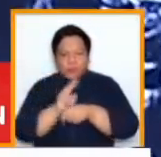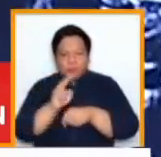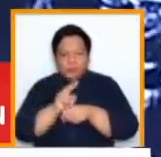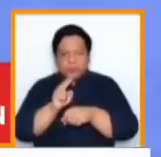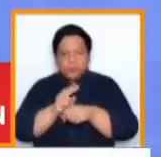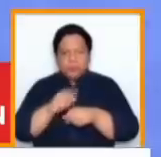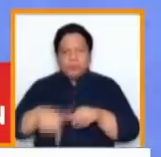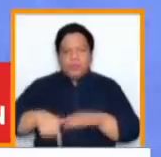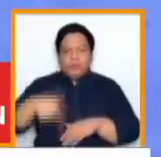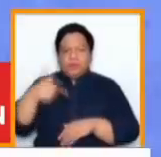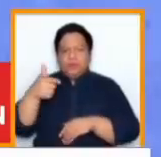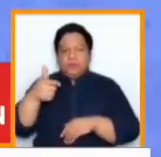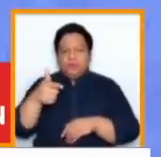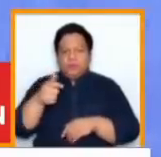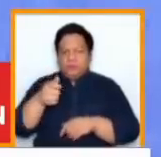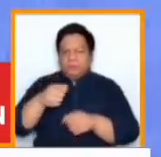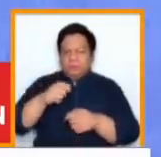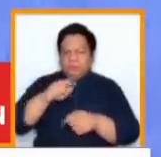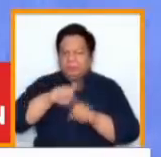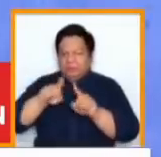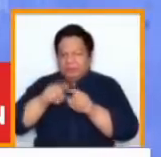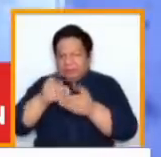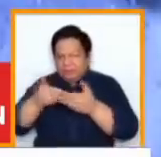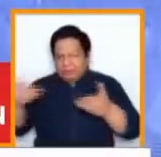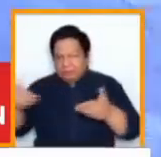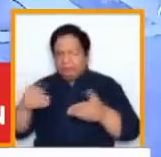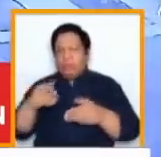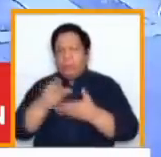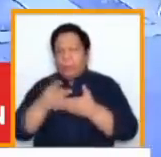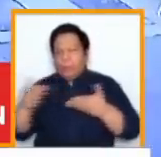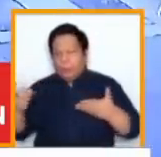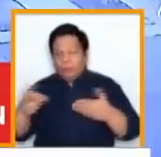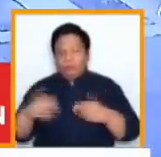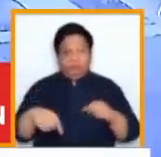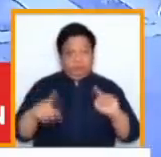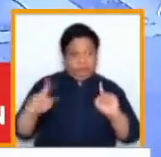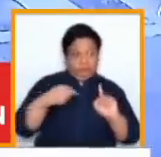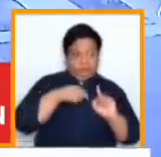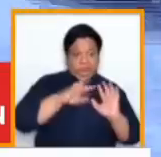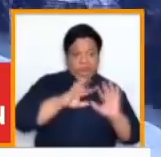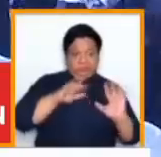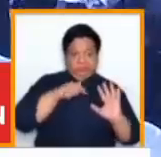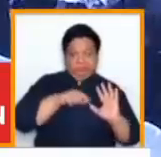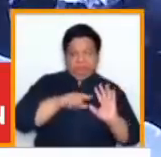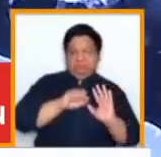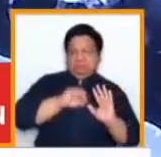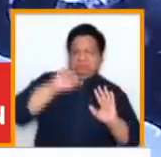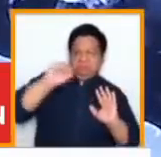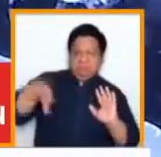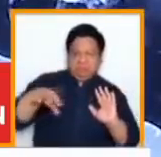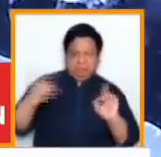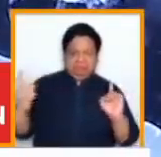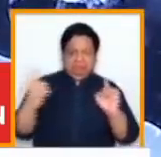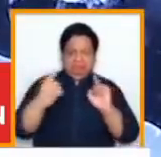ng sumpak. Binato naman sila ng isang lalaki sa kabilang panig, kaya sumugod ulit ang grupo pero agad ding